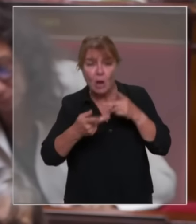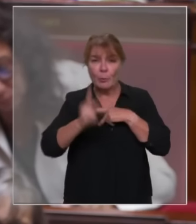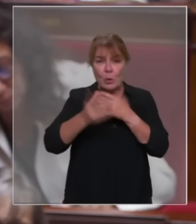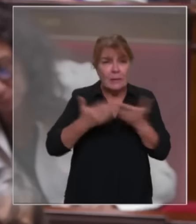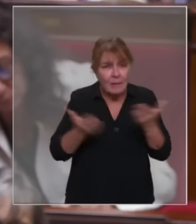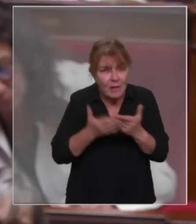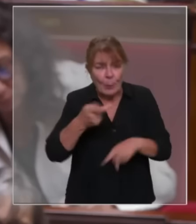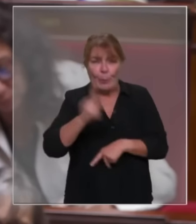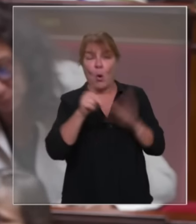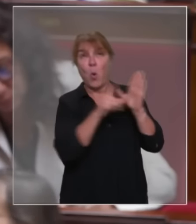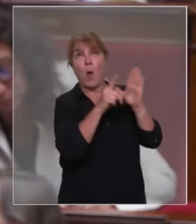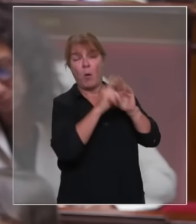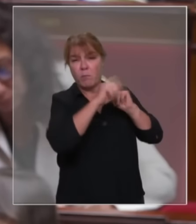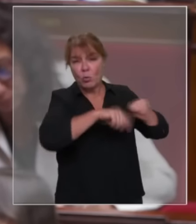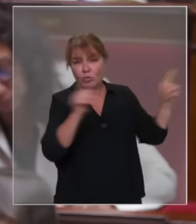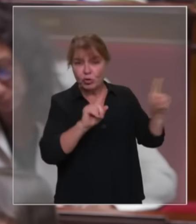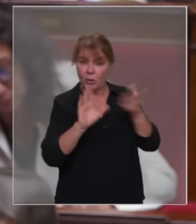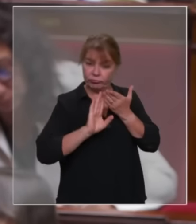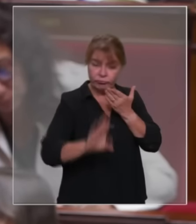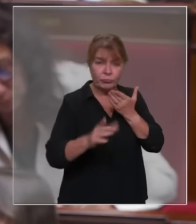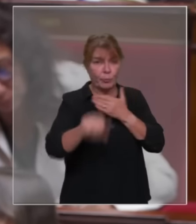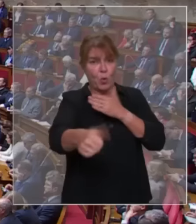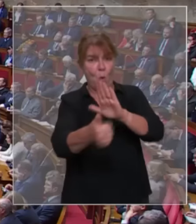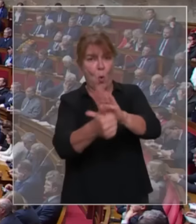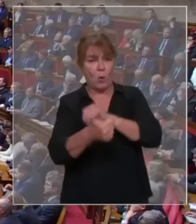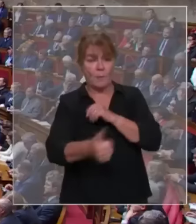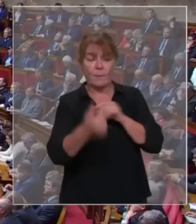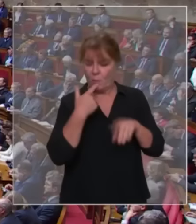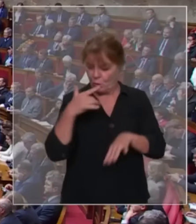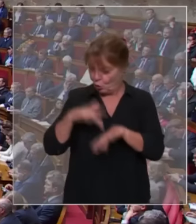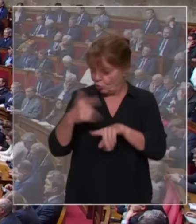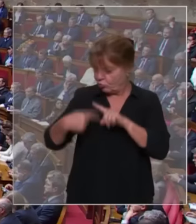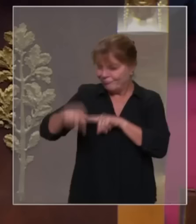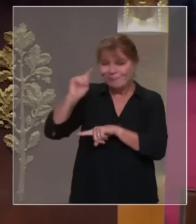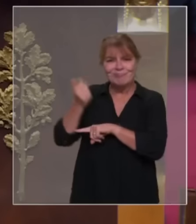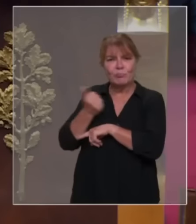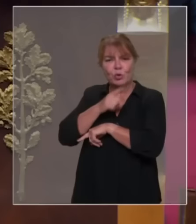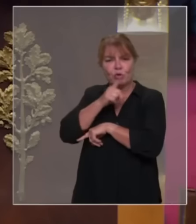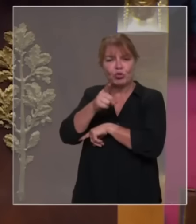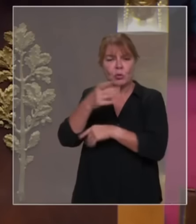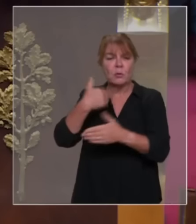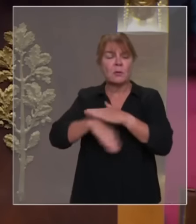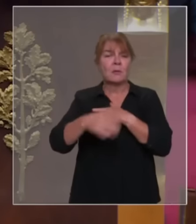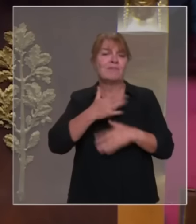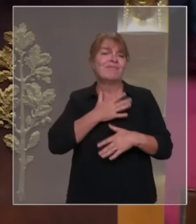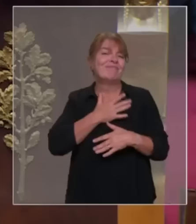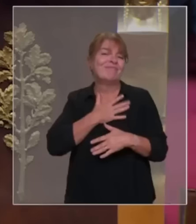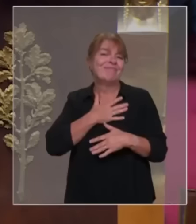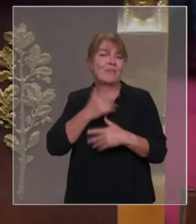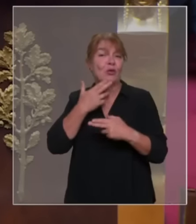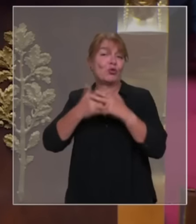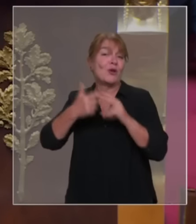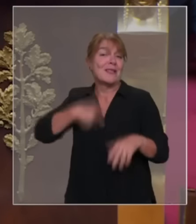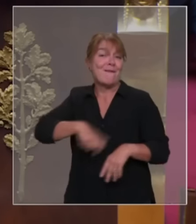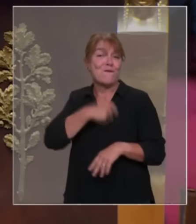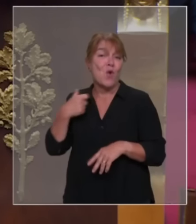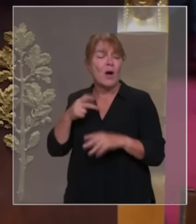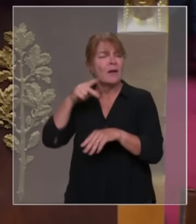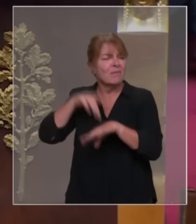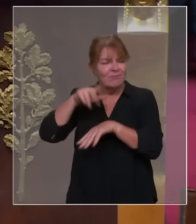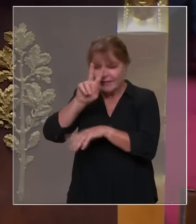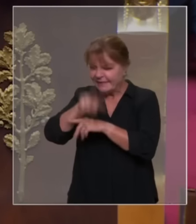simplification, de déconcentration. J'étais il y a quelques jours dans mon pays de Savoie pour visiter